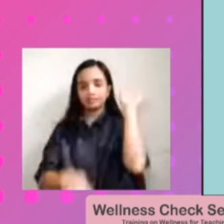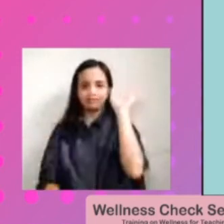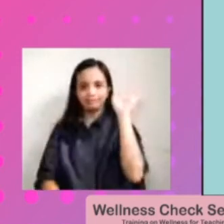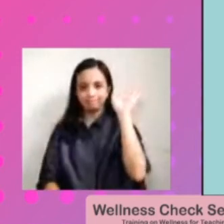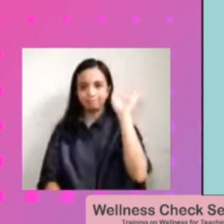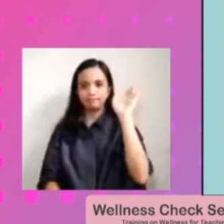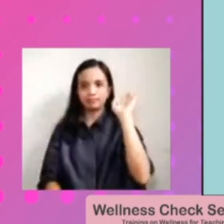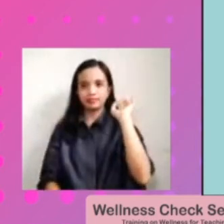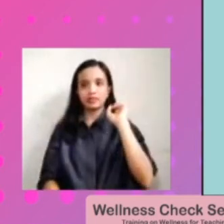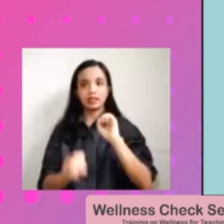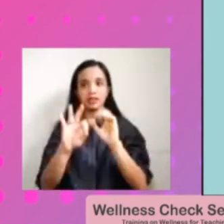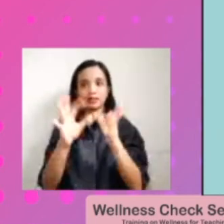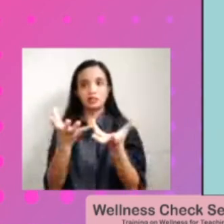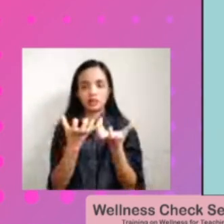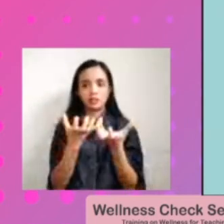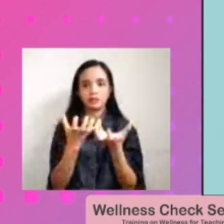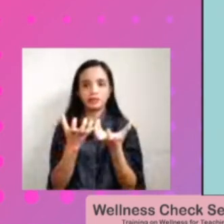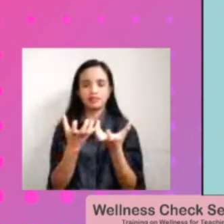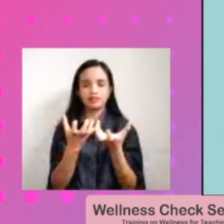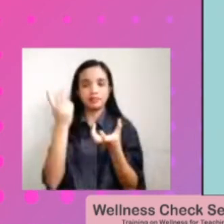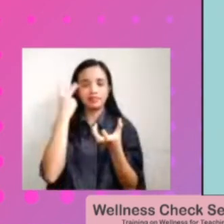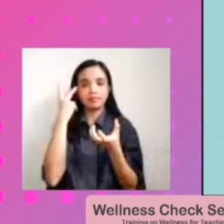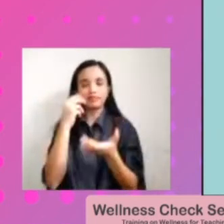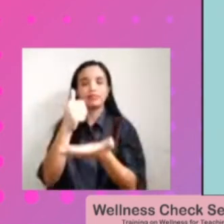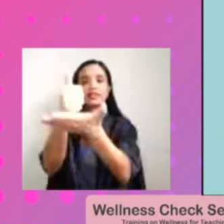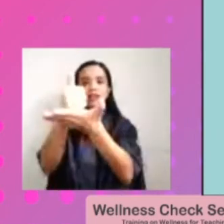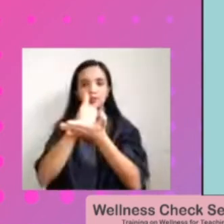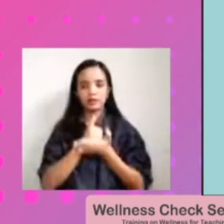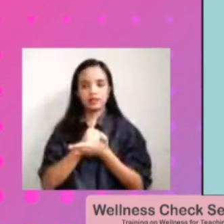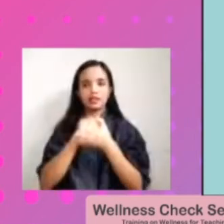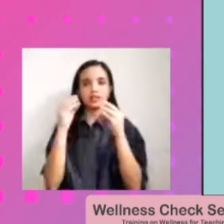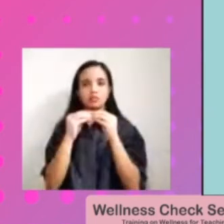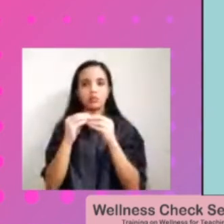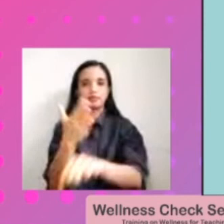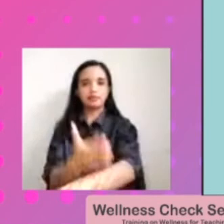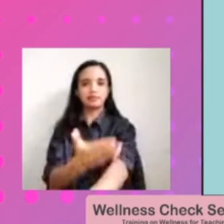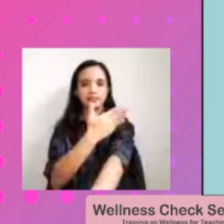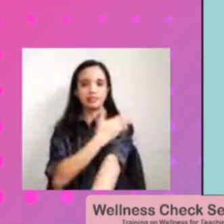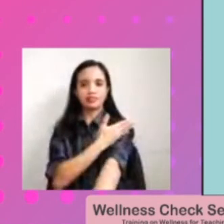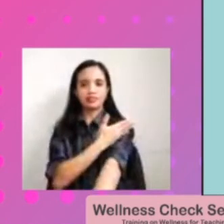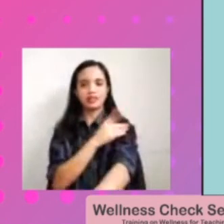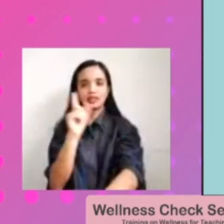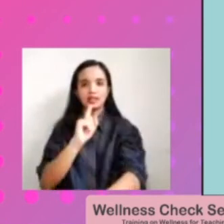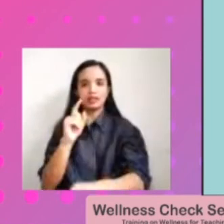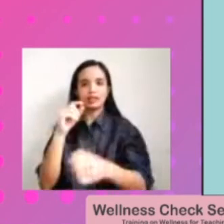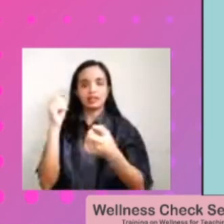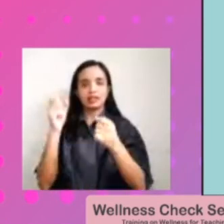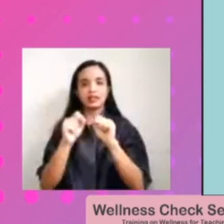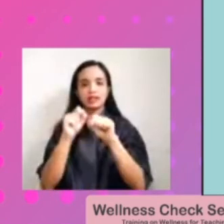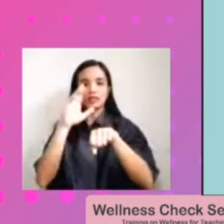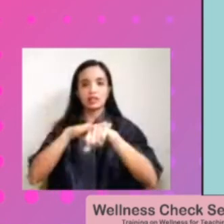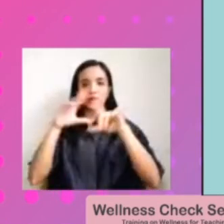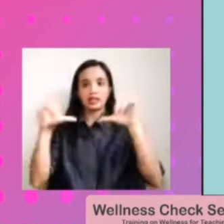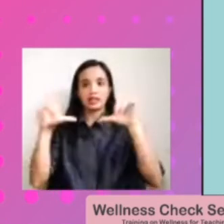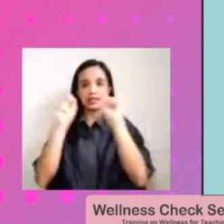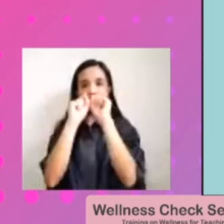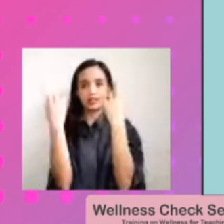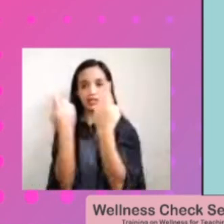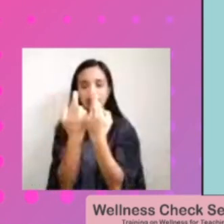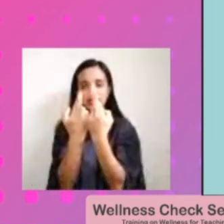sarili. It's not because you do work for DepEd or by yourself.